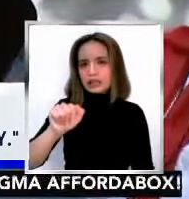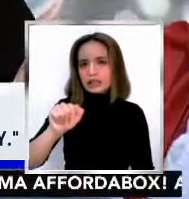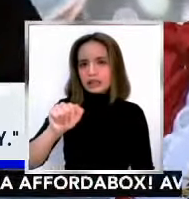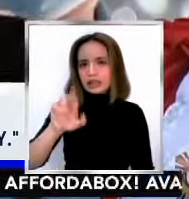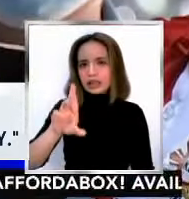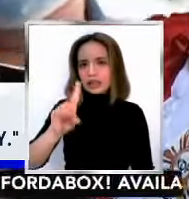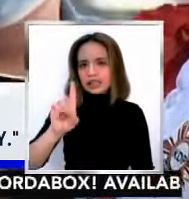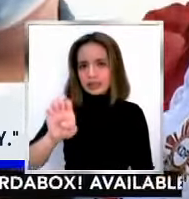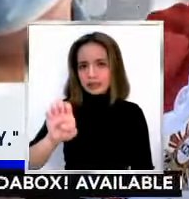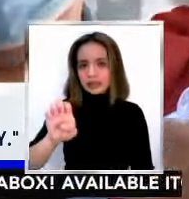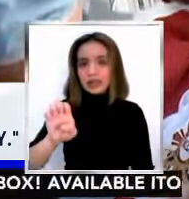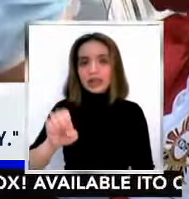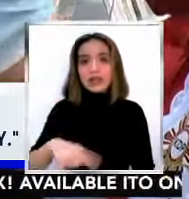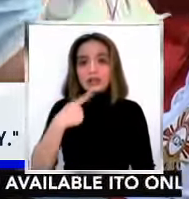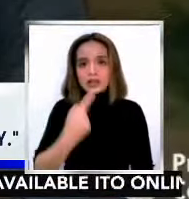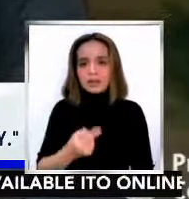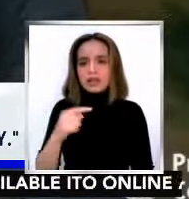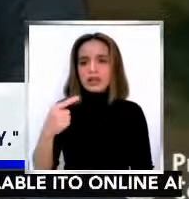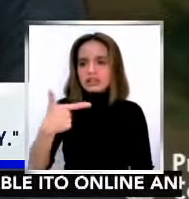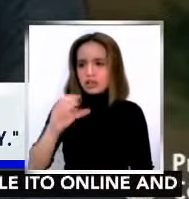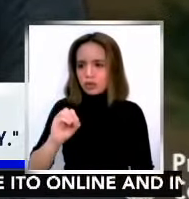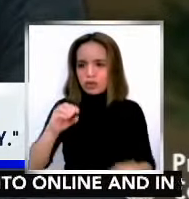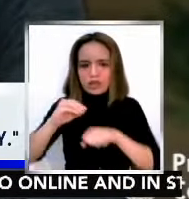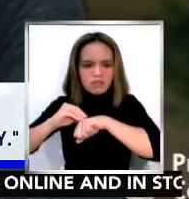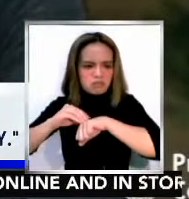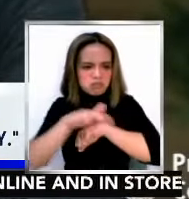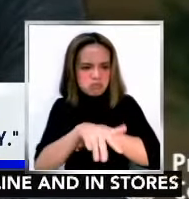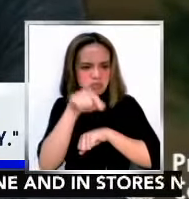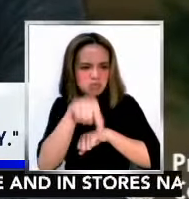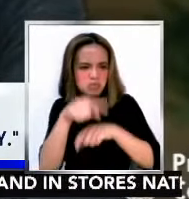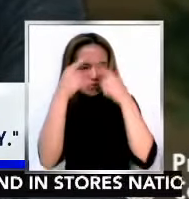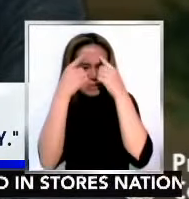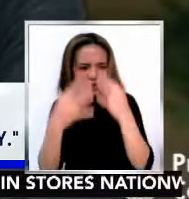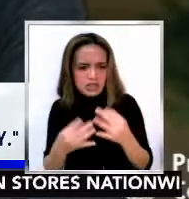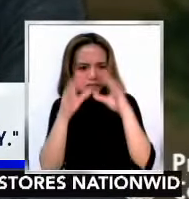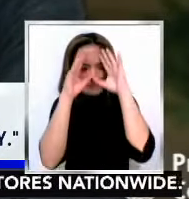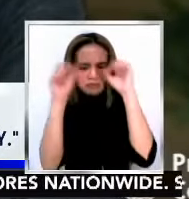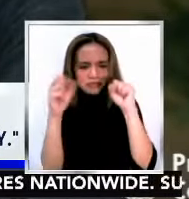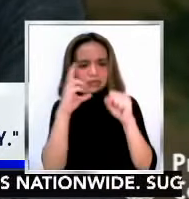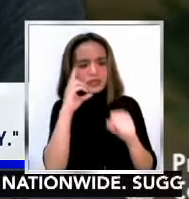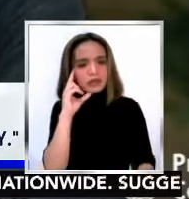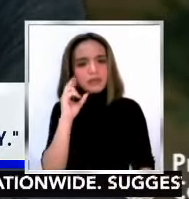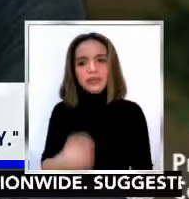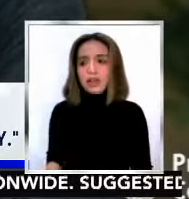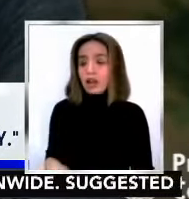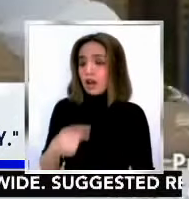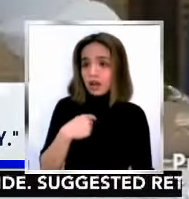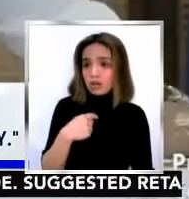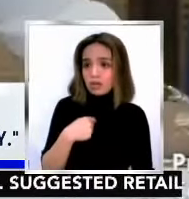ni Go ang mga desisyon ng Pangulo. Kailangan ko si Bong actually. Hindi sa lahat.